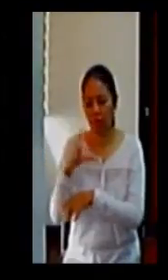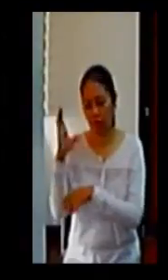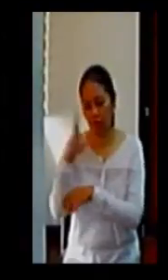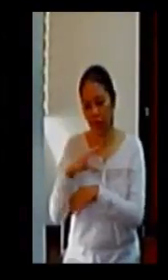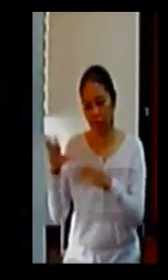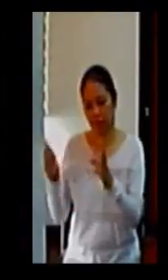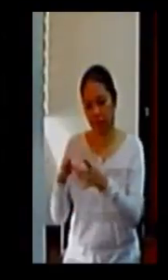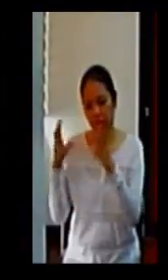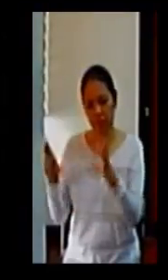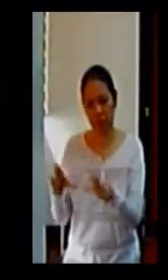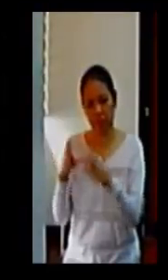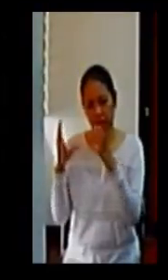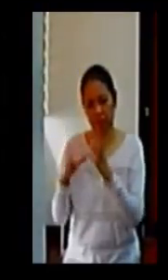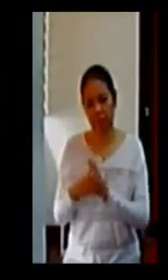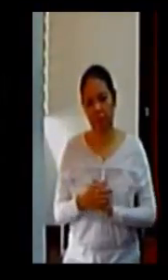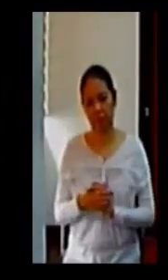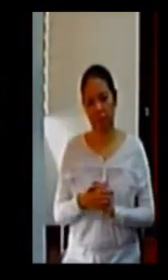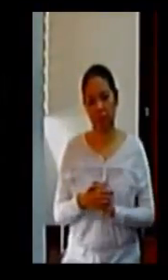trabaho.